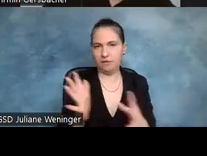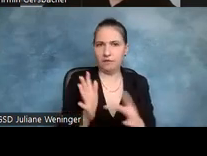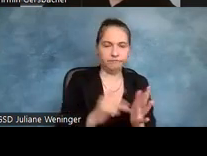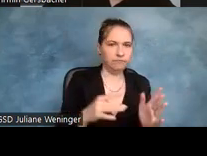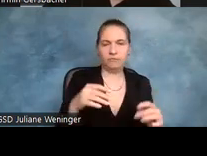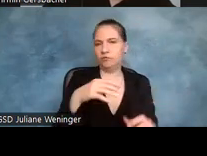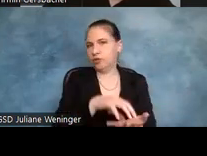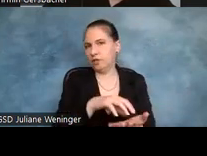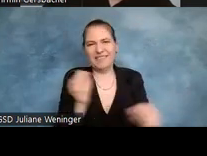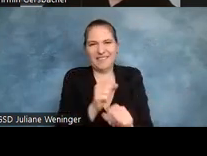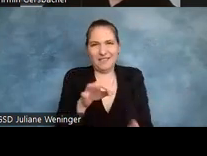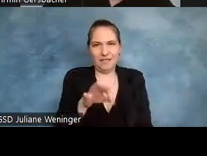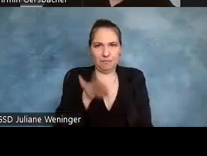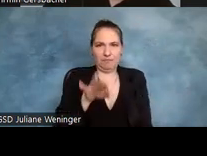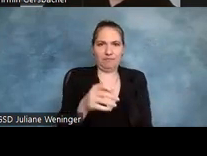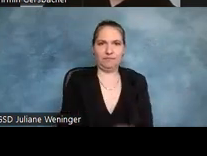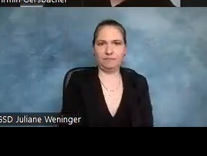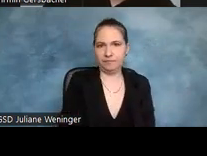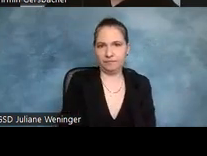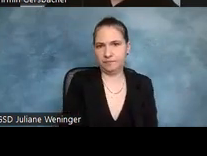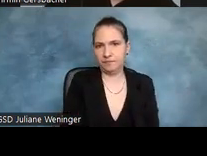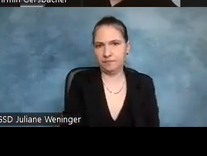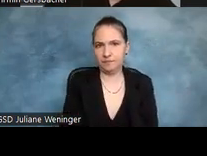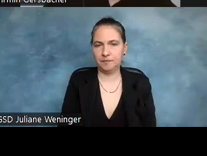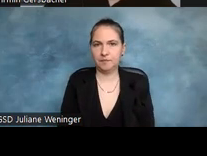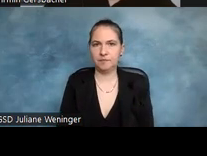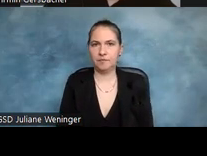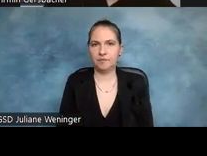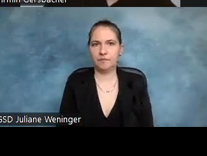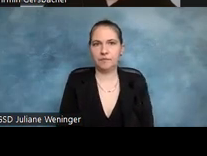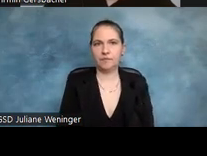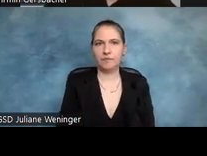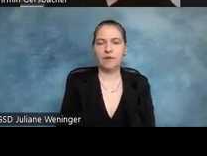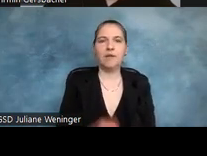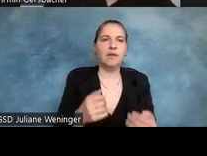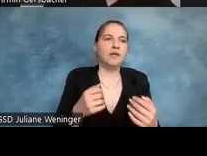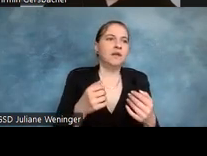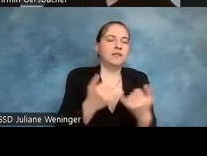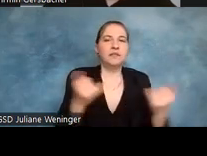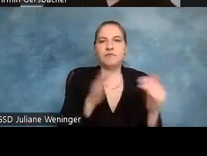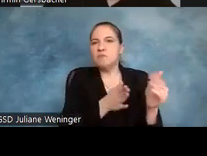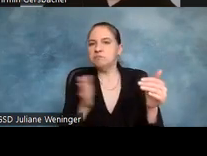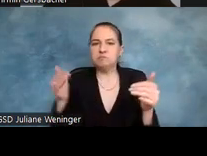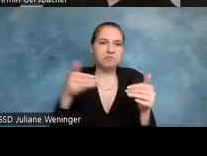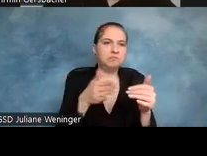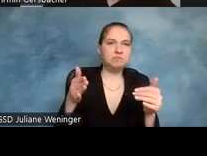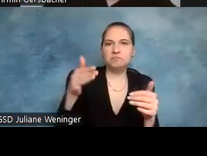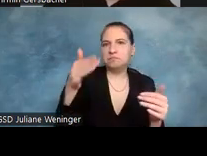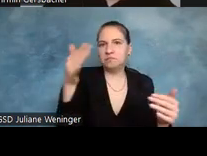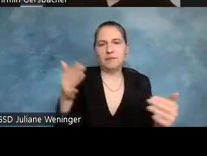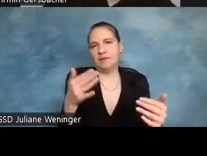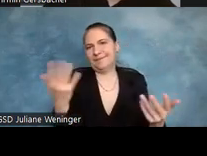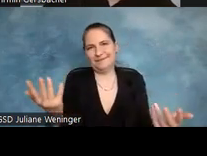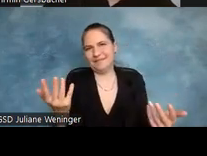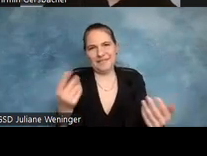und sonst was zu wählen und zu den Links hier unten zu gelangen. Vielleicht ging es dann über irgendwelche Umwege oder irgendwo könnte ich suchen, aber das ist auch nicht